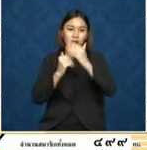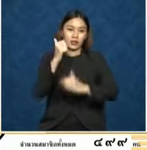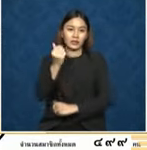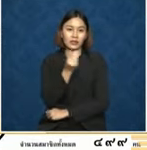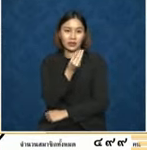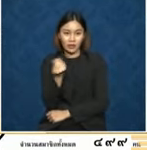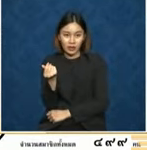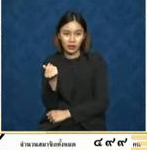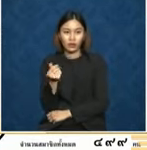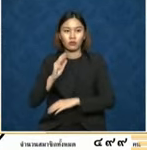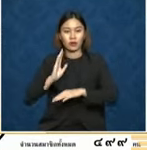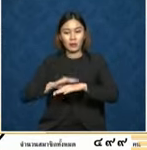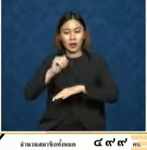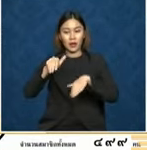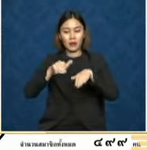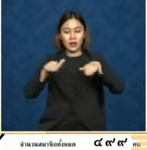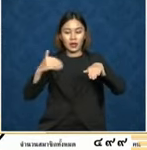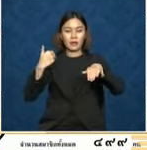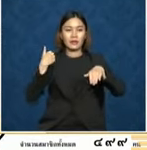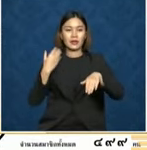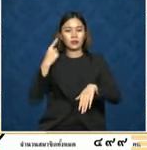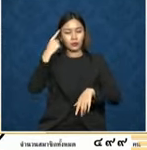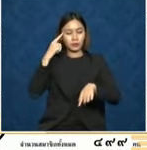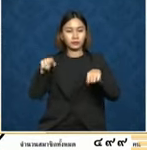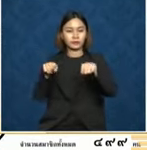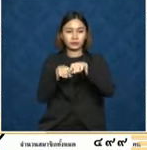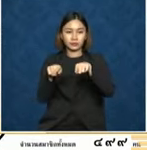เร็วขึ้นนะครับมีประสิทธิภาพมากขึ้นผมเห็นด้วยครับ